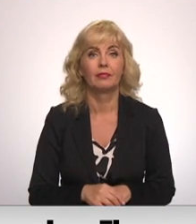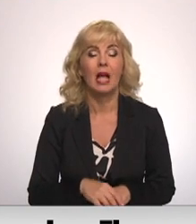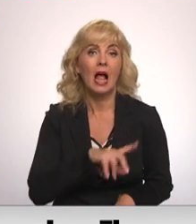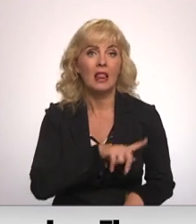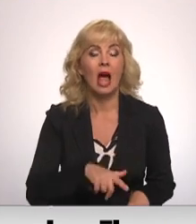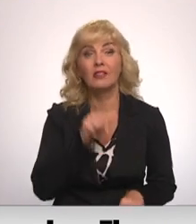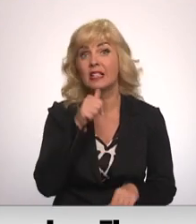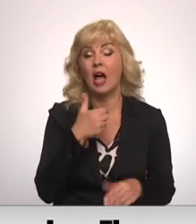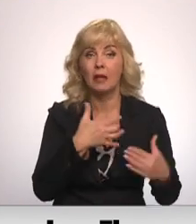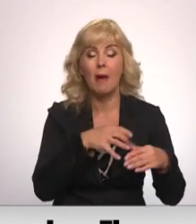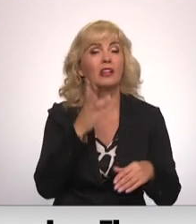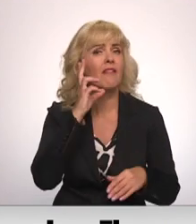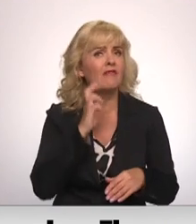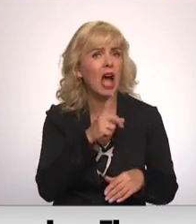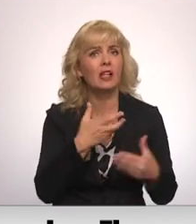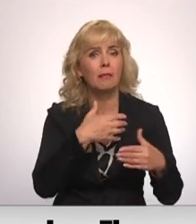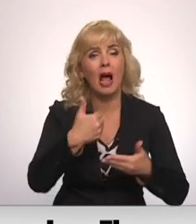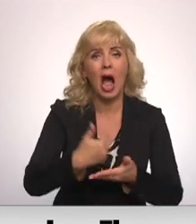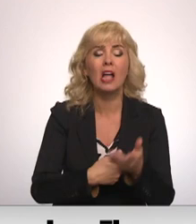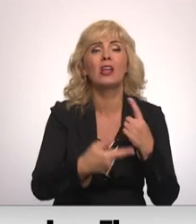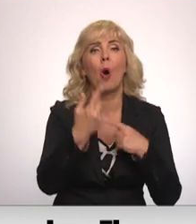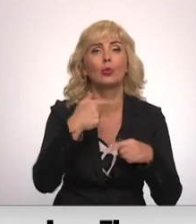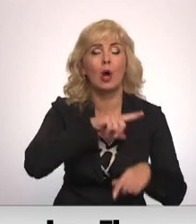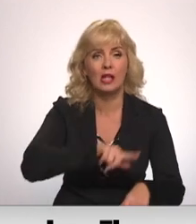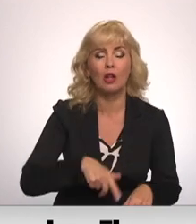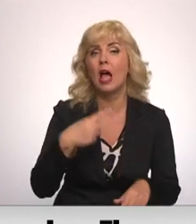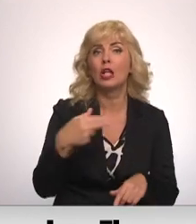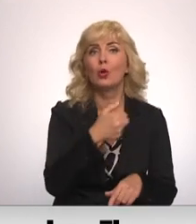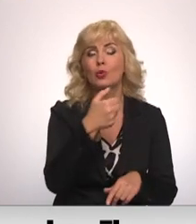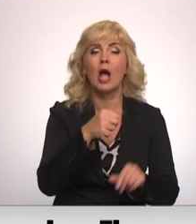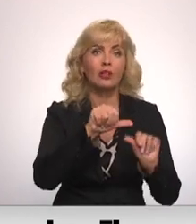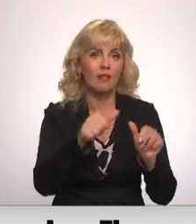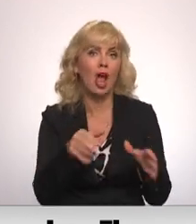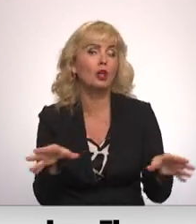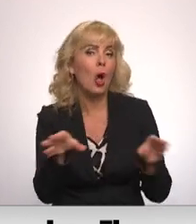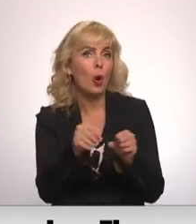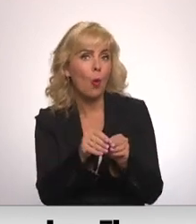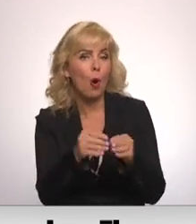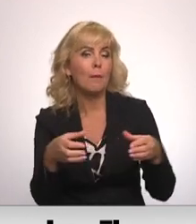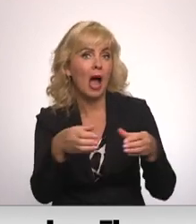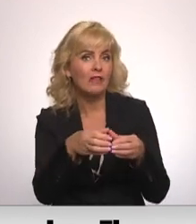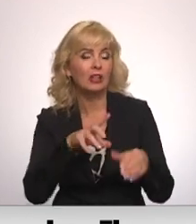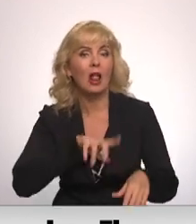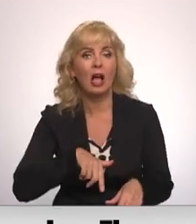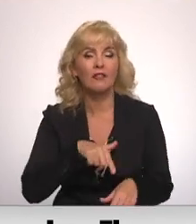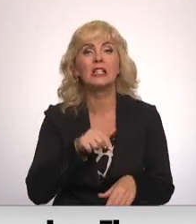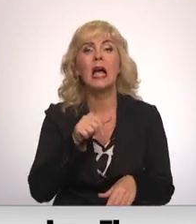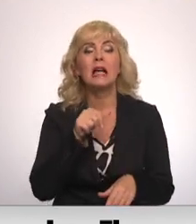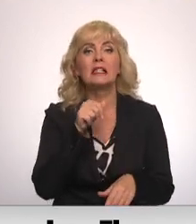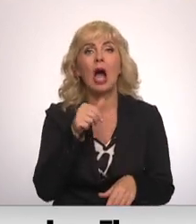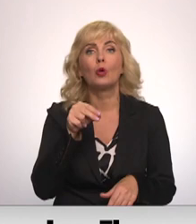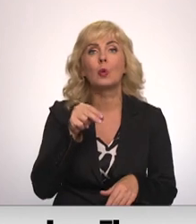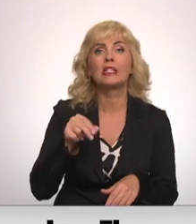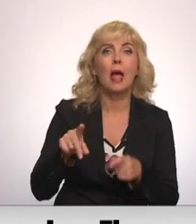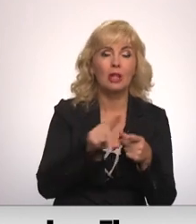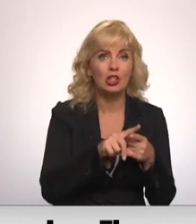Latvijas Zaļā partija ir vecākā partija atjaunotajā Latvijā. 20 gadus tā veidoja kopīgu apvienību ar Latvijas Zemnieku savienību, ar kuru